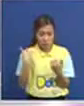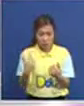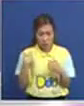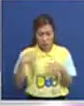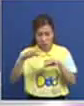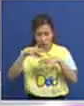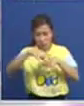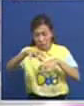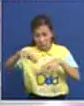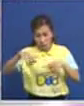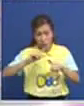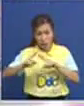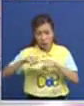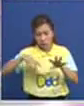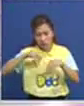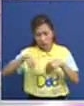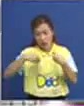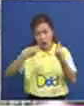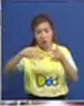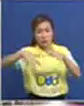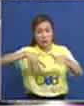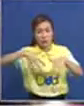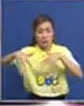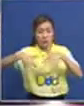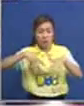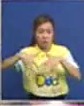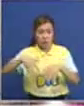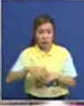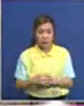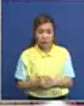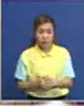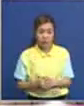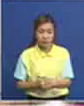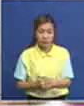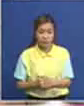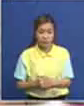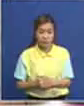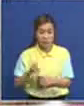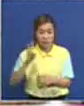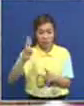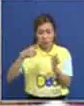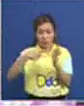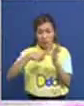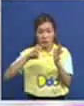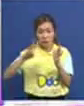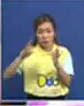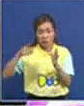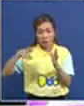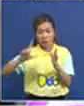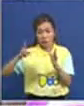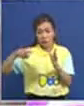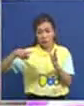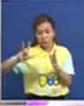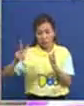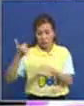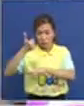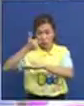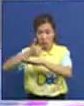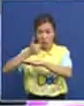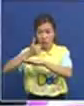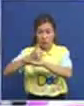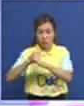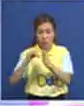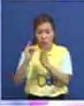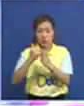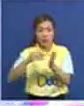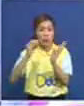ป็นที่พักผ่อนของประชาชนต่อไปค่ะนายวรรลบสุวรรณดีประธานที่ปรึกษาของผู้ว่าราชการกรุงเทพม